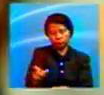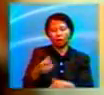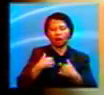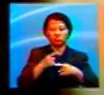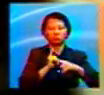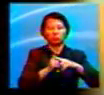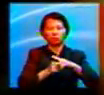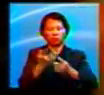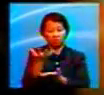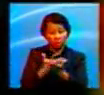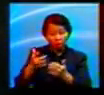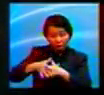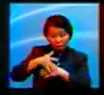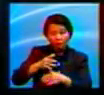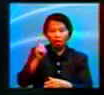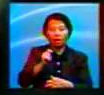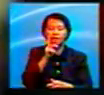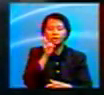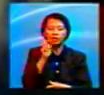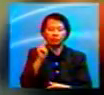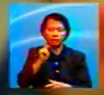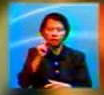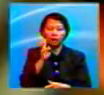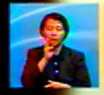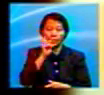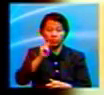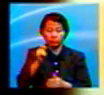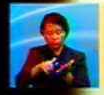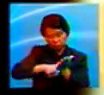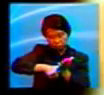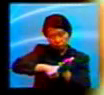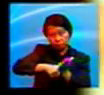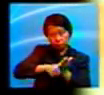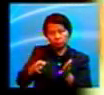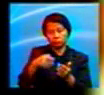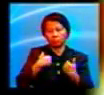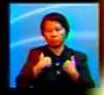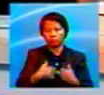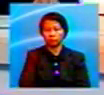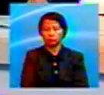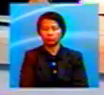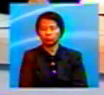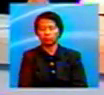turut positif saringan awal ujian air kencing dada jenis morfin dan metafetamin.